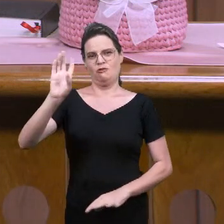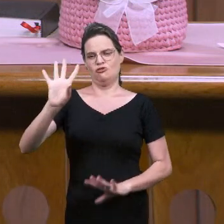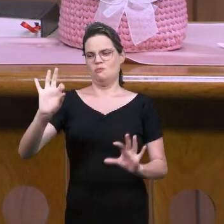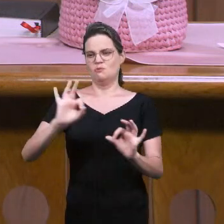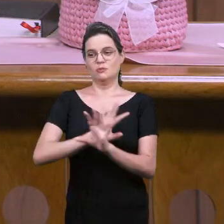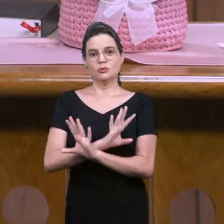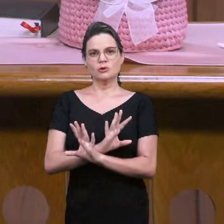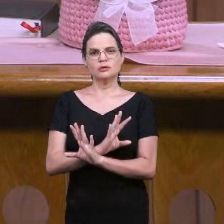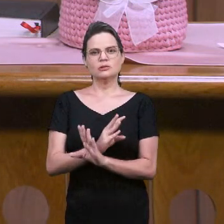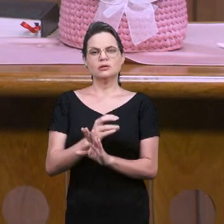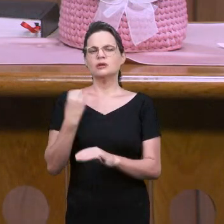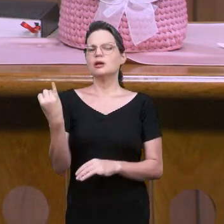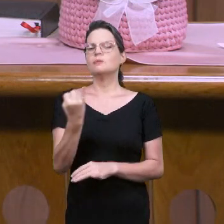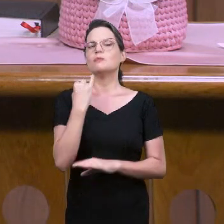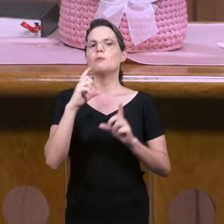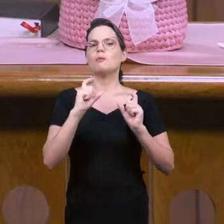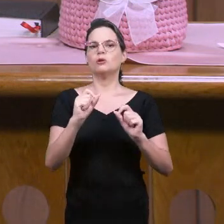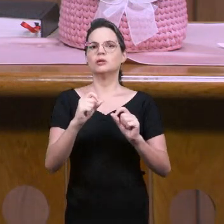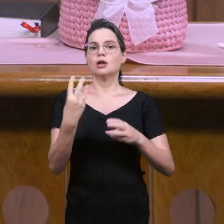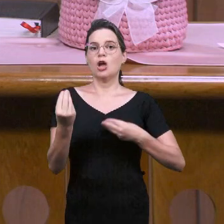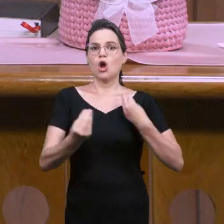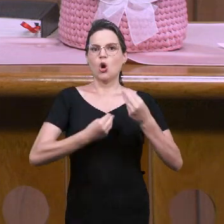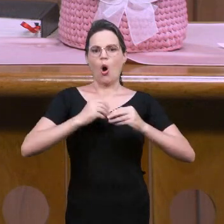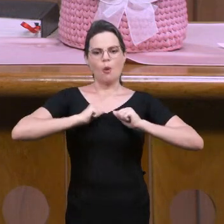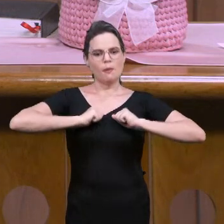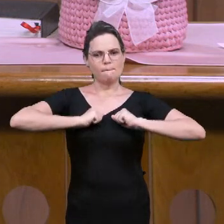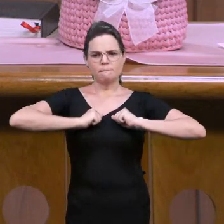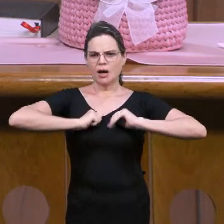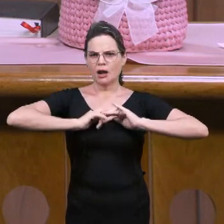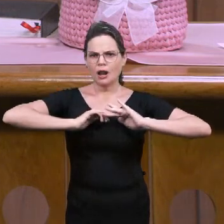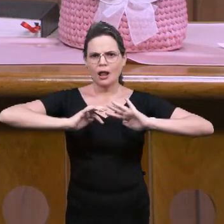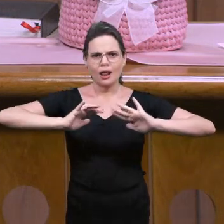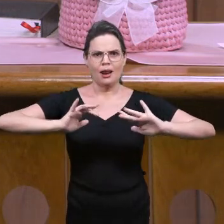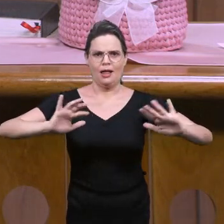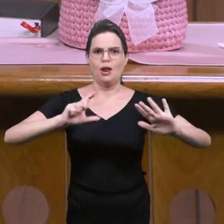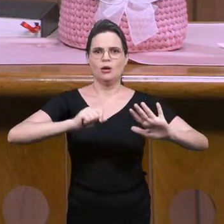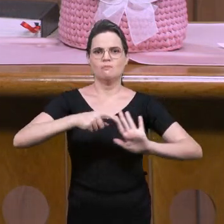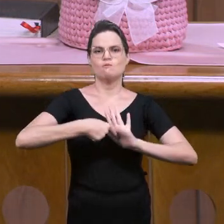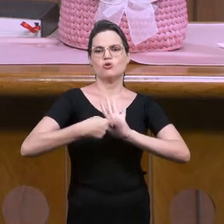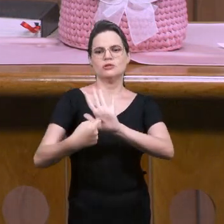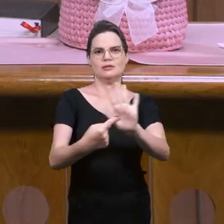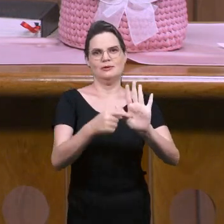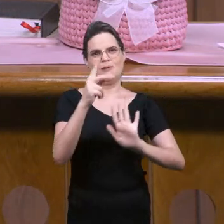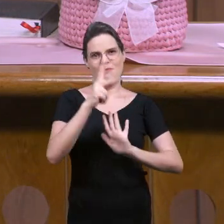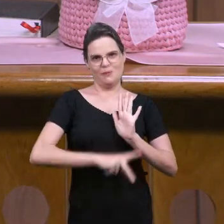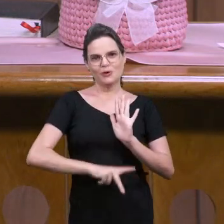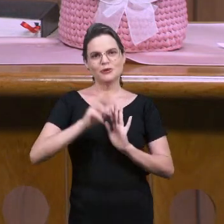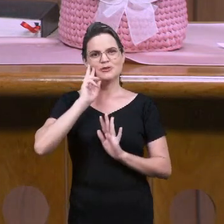intéresse, c'est la portée, enfin, la connaissance